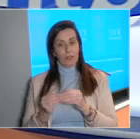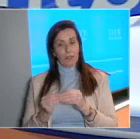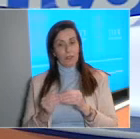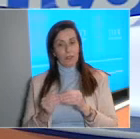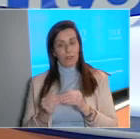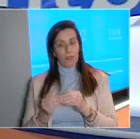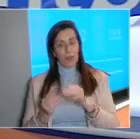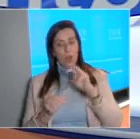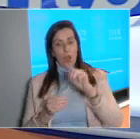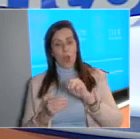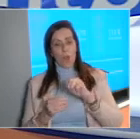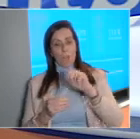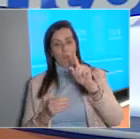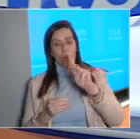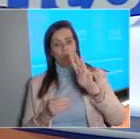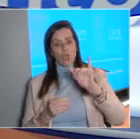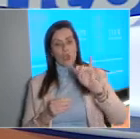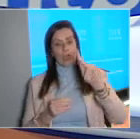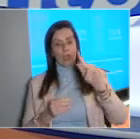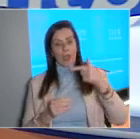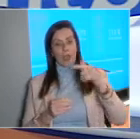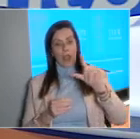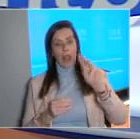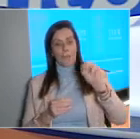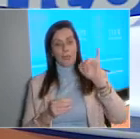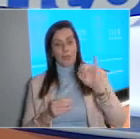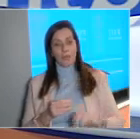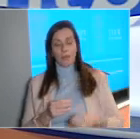מושי גלאמין, האם הוא איתנו, פרשננו?